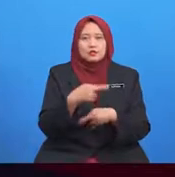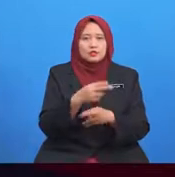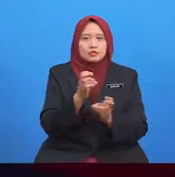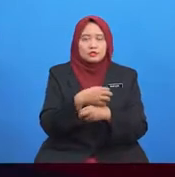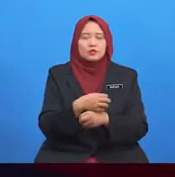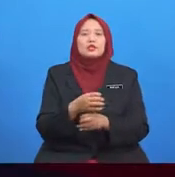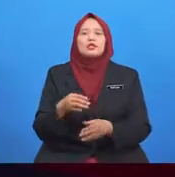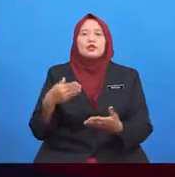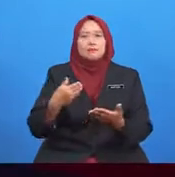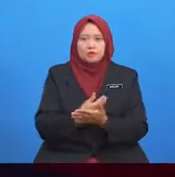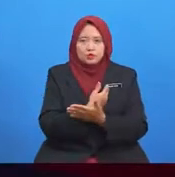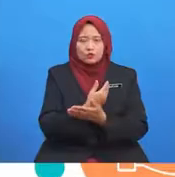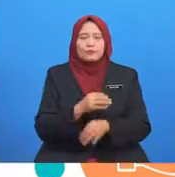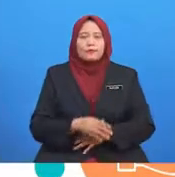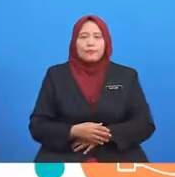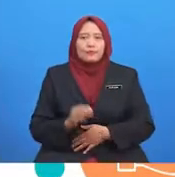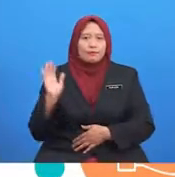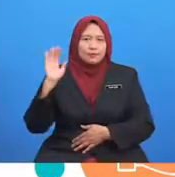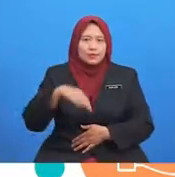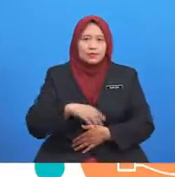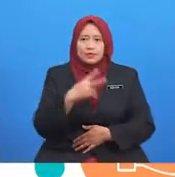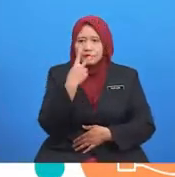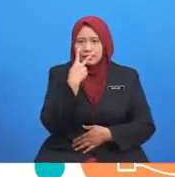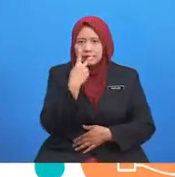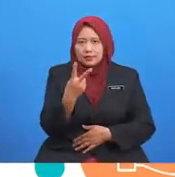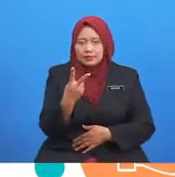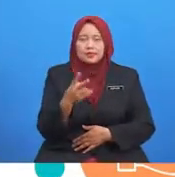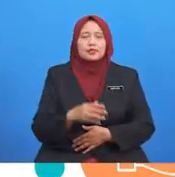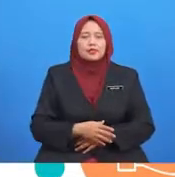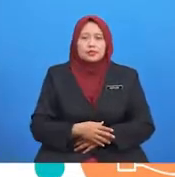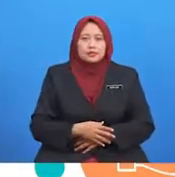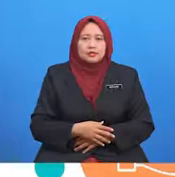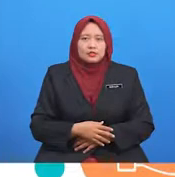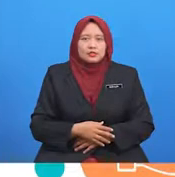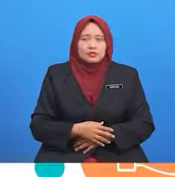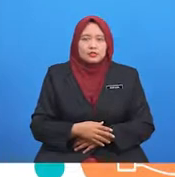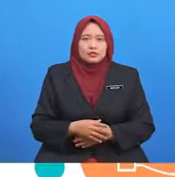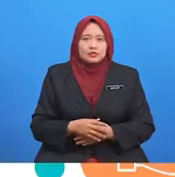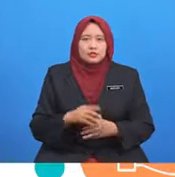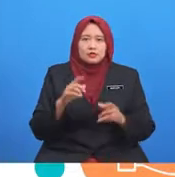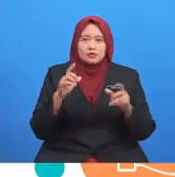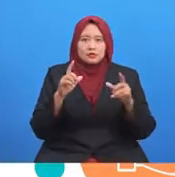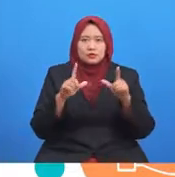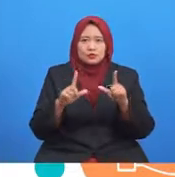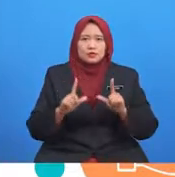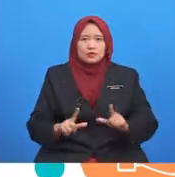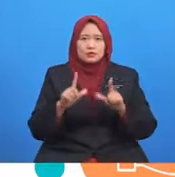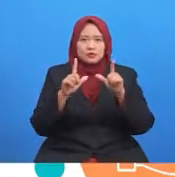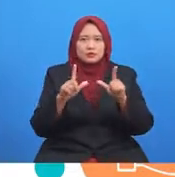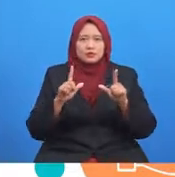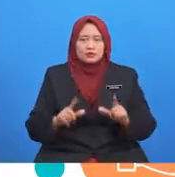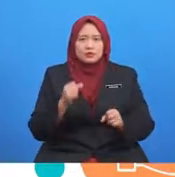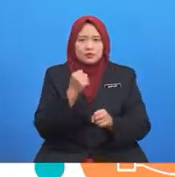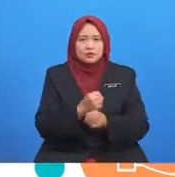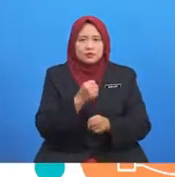Seterusnya, mari kita lihat langkah-langkah untuk melakukan kajian produk. Ia